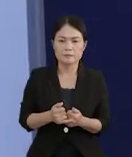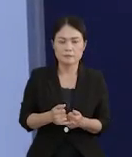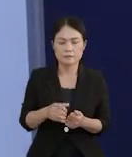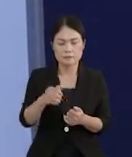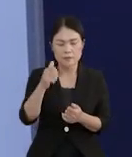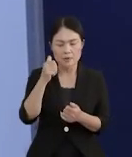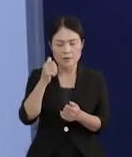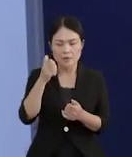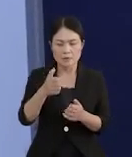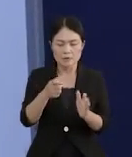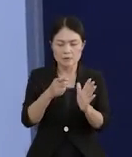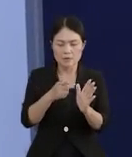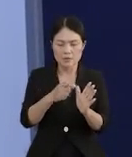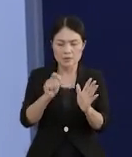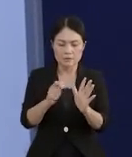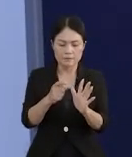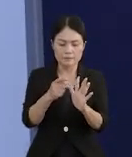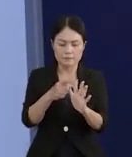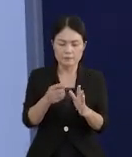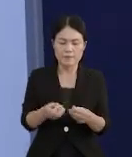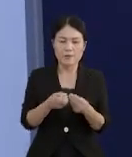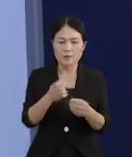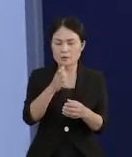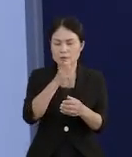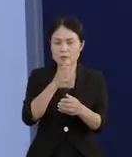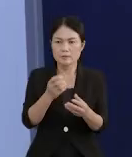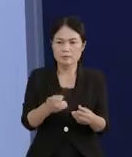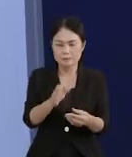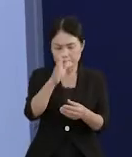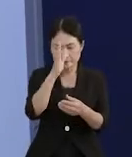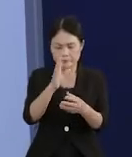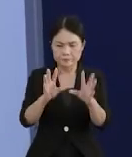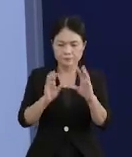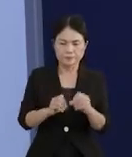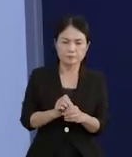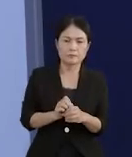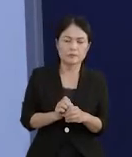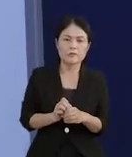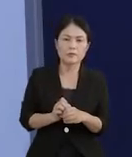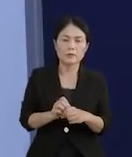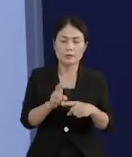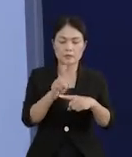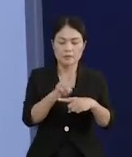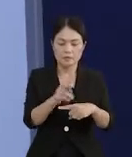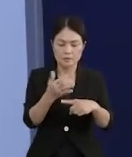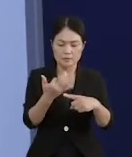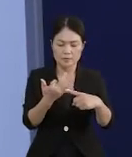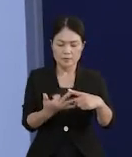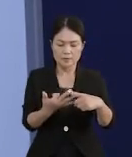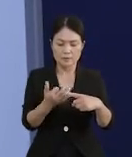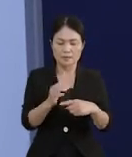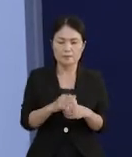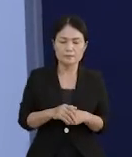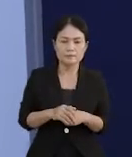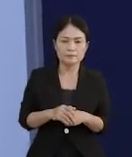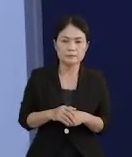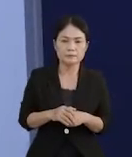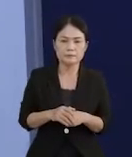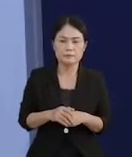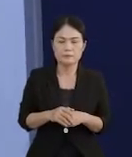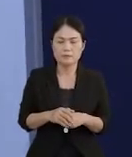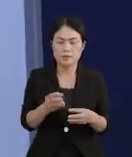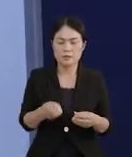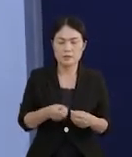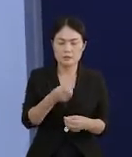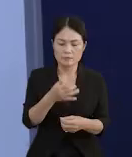rí chú nùng tớ ở bụng ớ pi phía bạm bấy. Hai